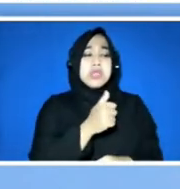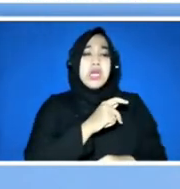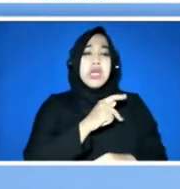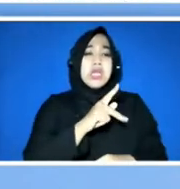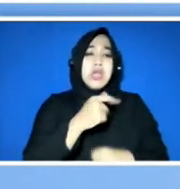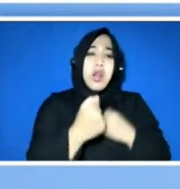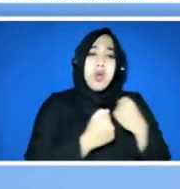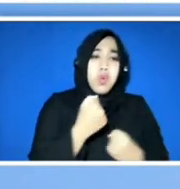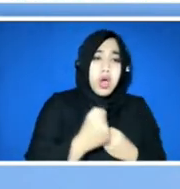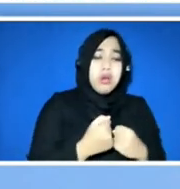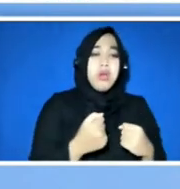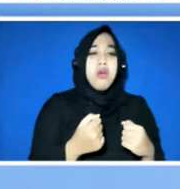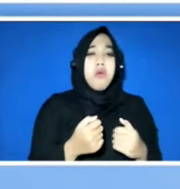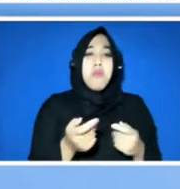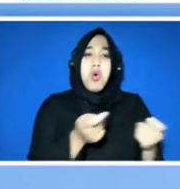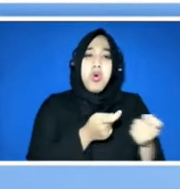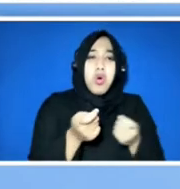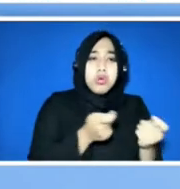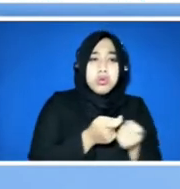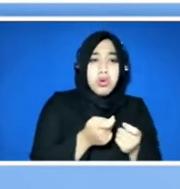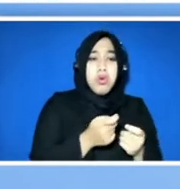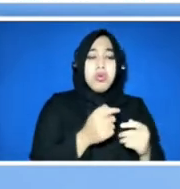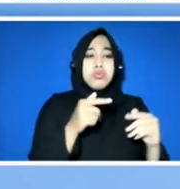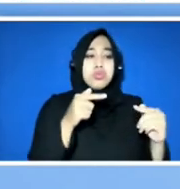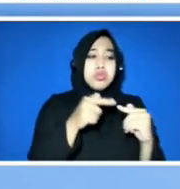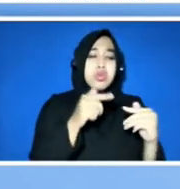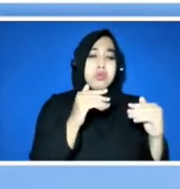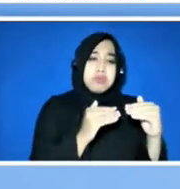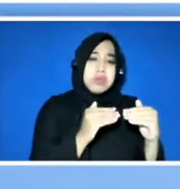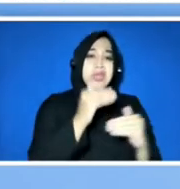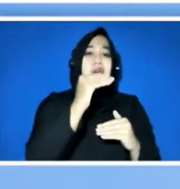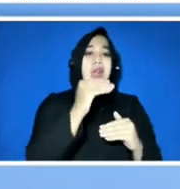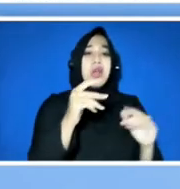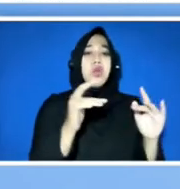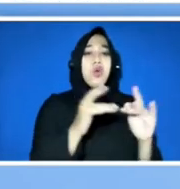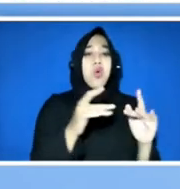memobilisasi, untuk dimobilisasi dalam rangka meningkatkan contact tracing.